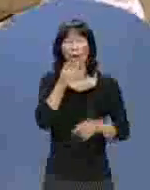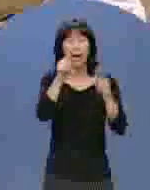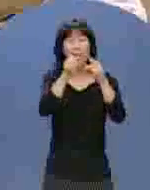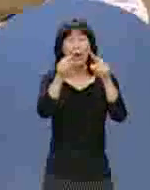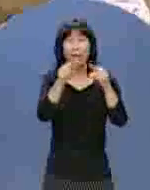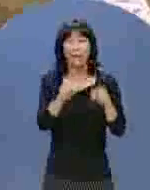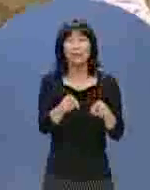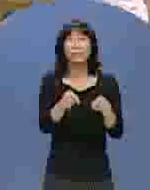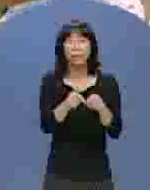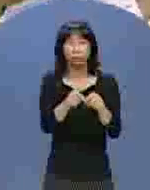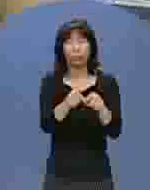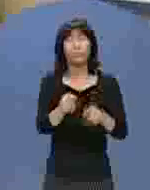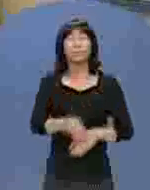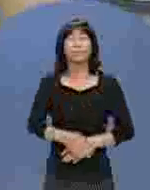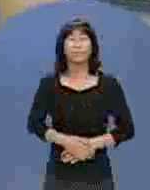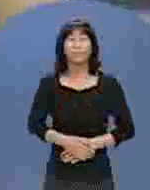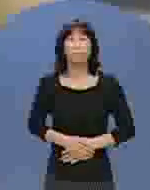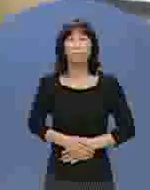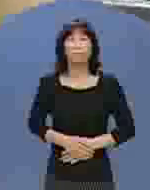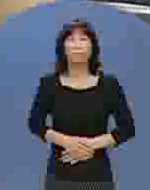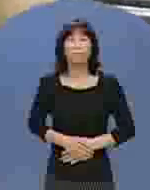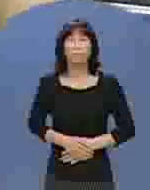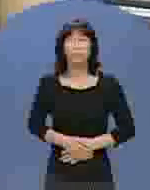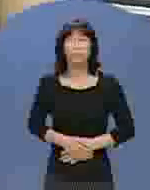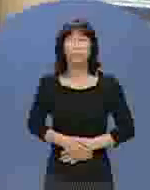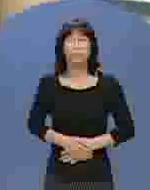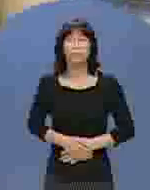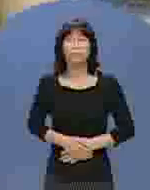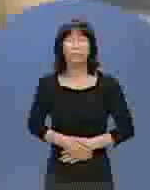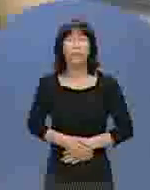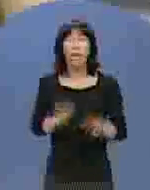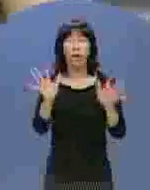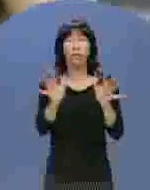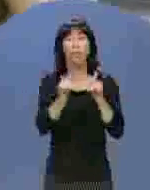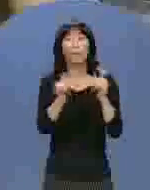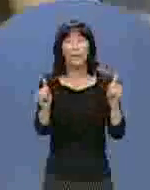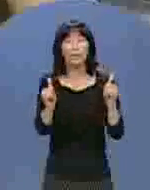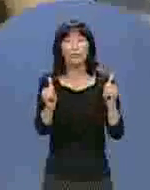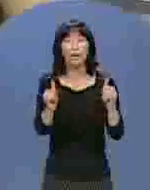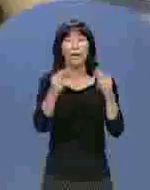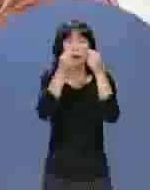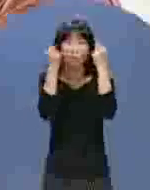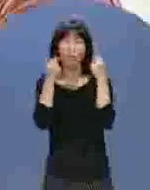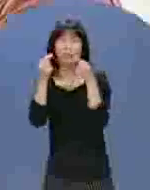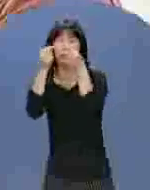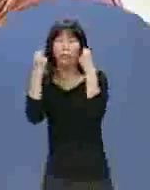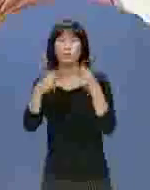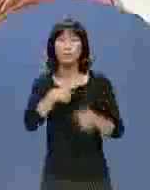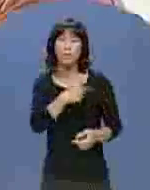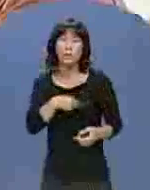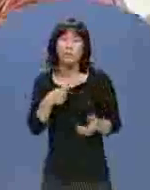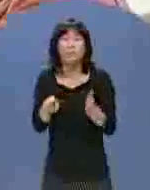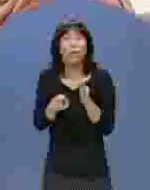子どもたちはそれぞれの思いを込めて丁寧に願い事を書いていました。